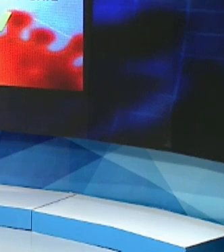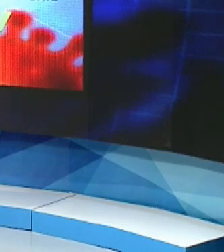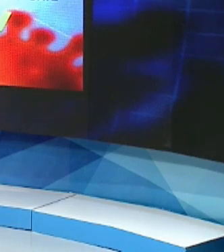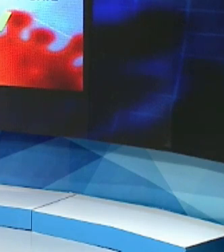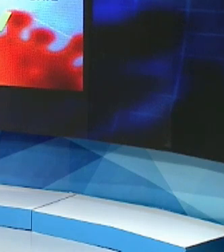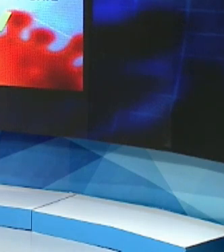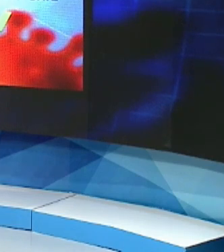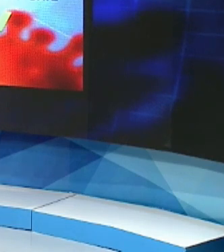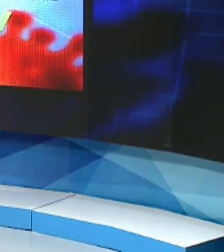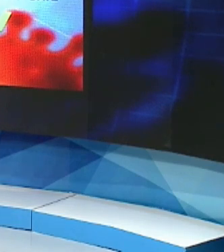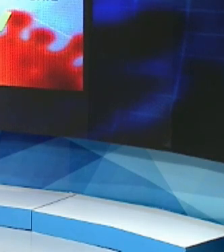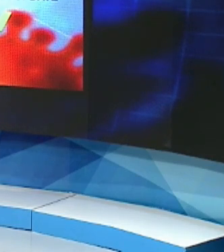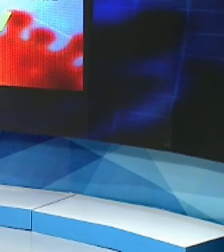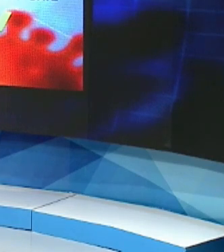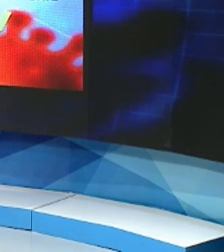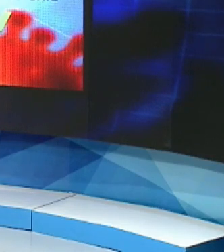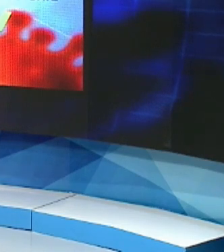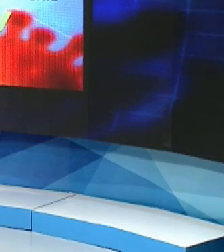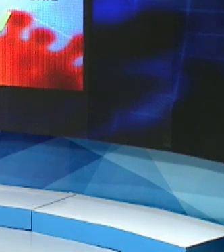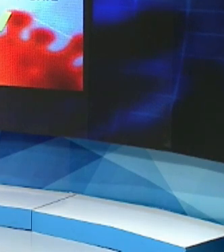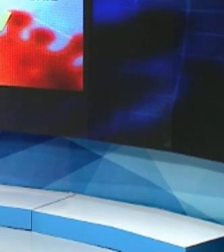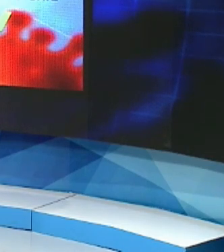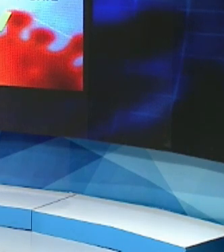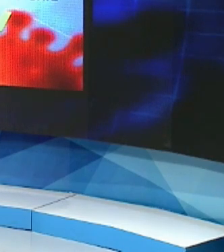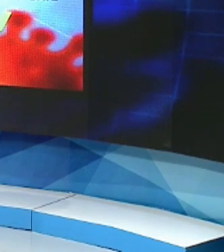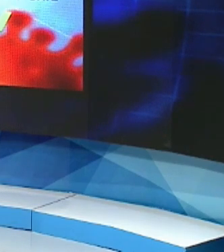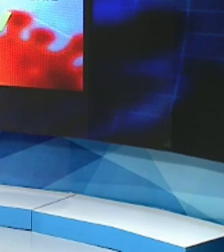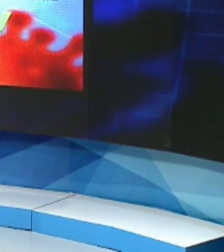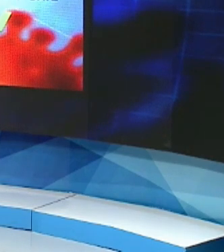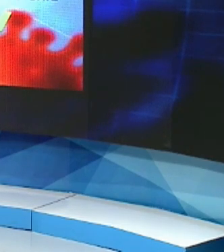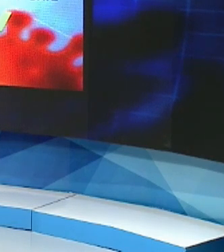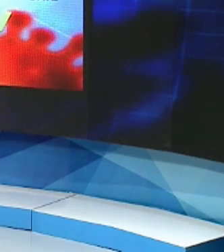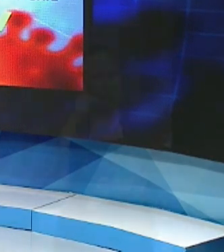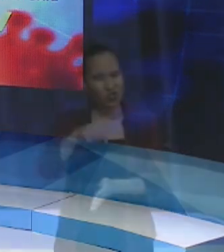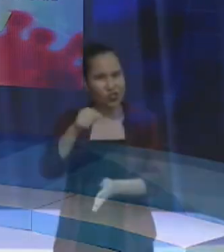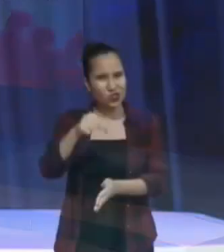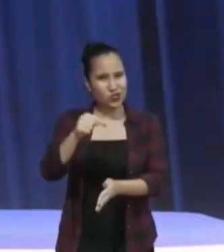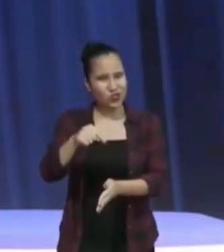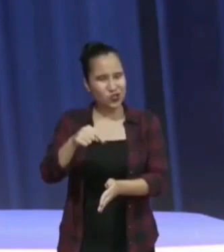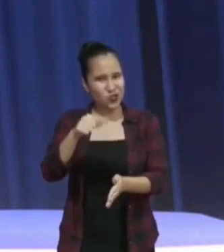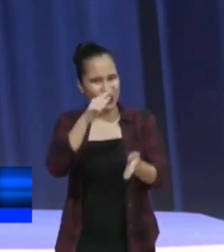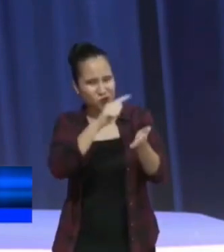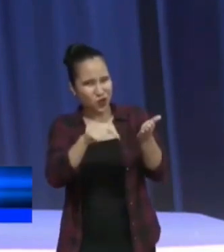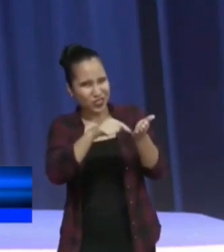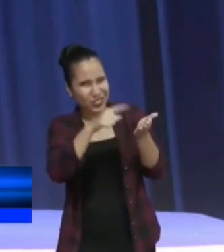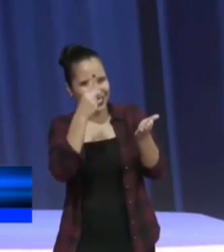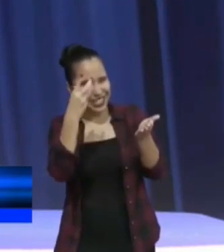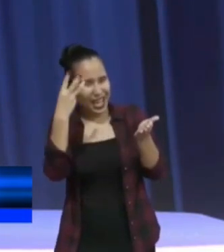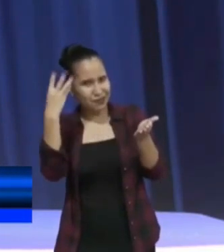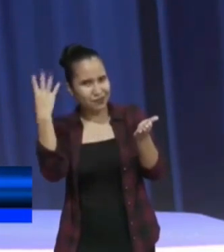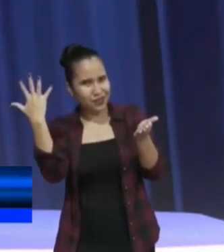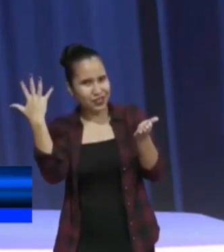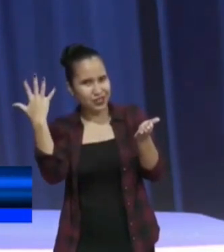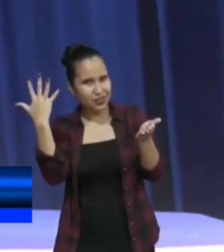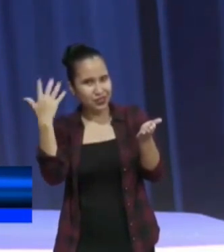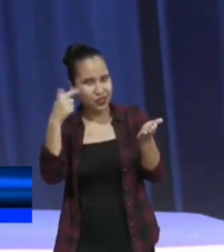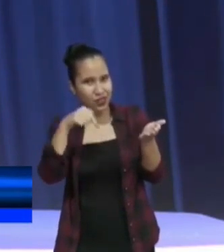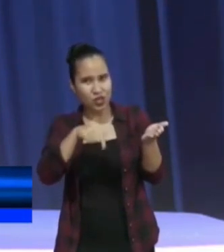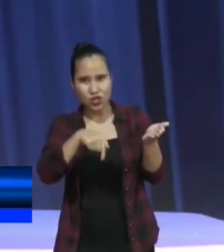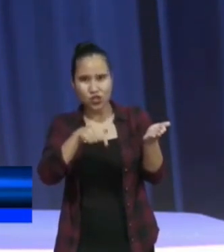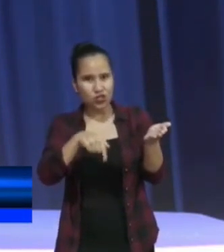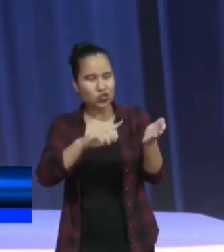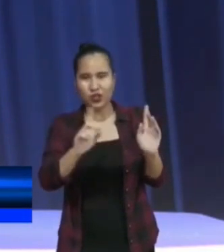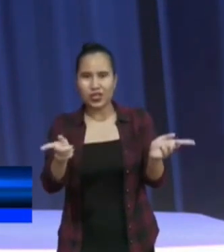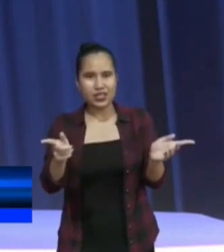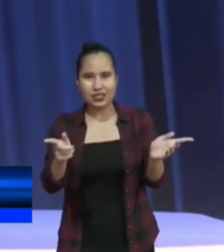met het werkelijk aantal positief negatien geteste personen. Ik wil u meegeven dat er geen sprake